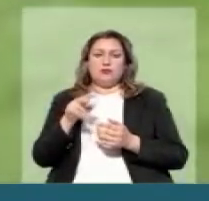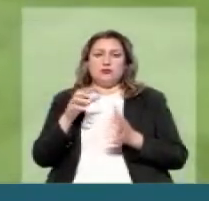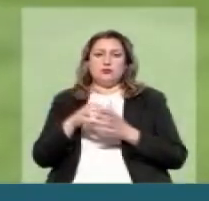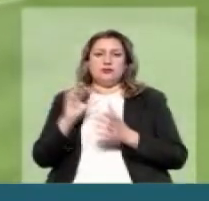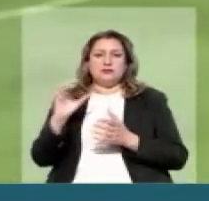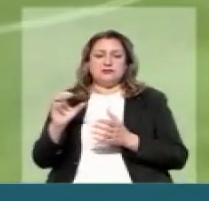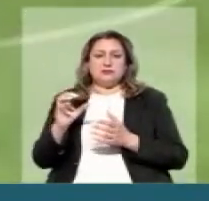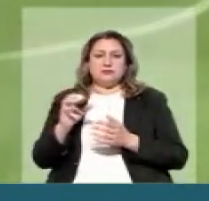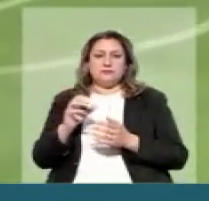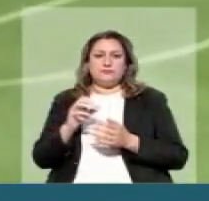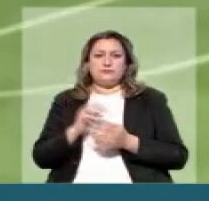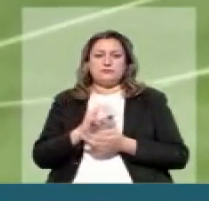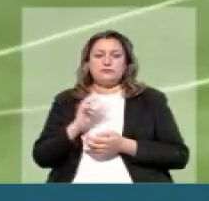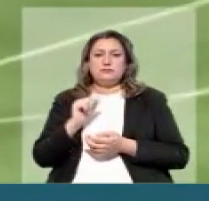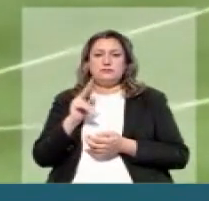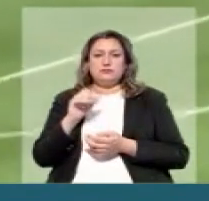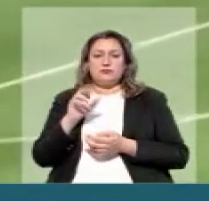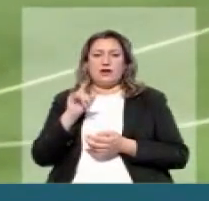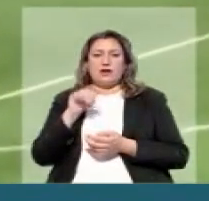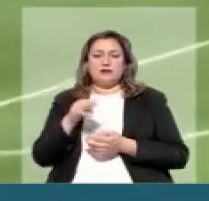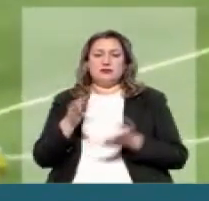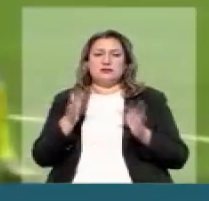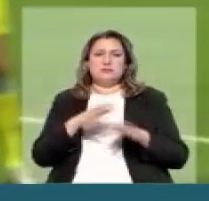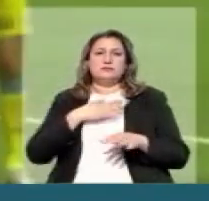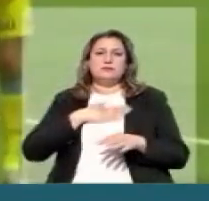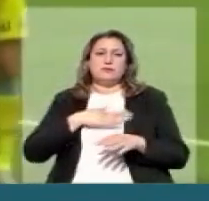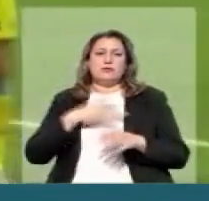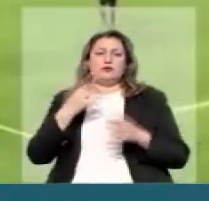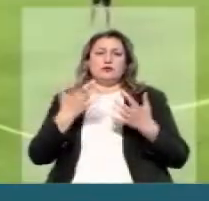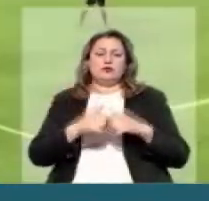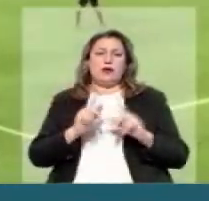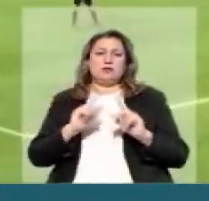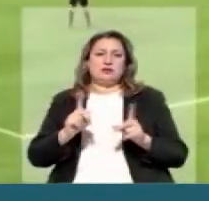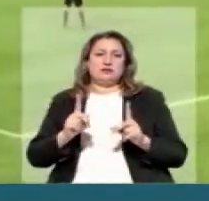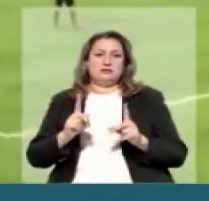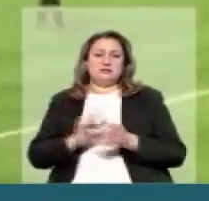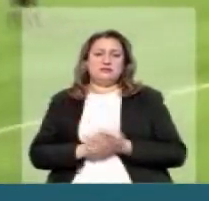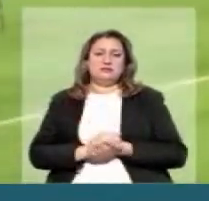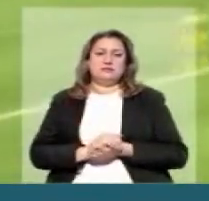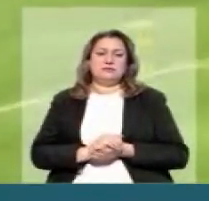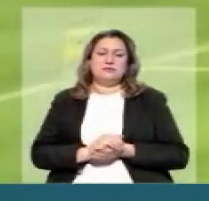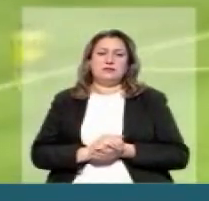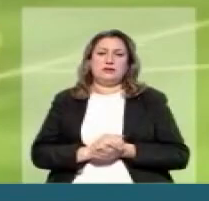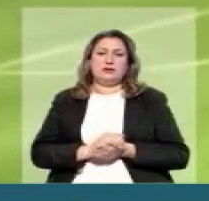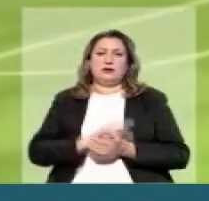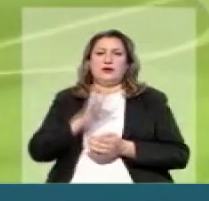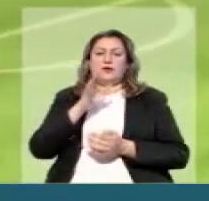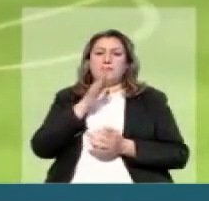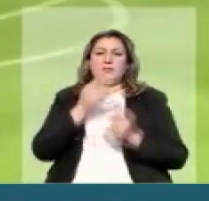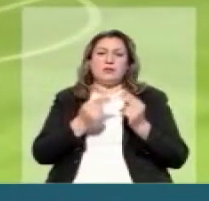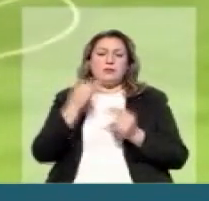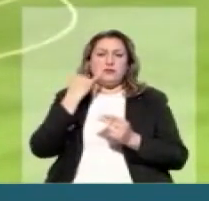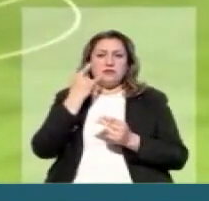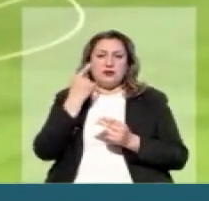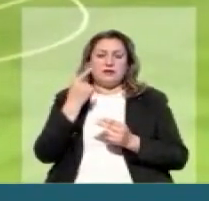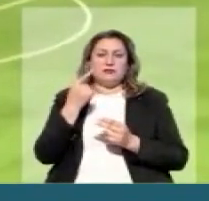барысында павлодарлық клубтан Дамир Марат 2-ші минутта есеп ашса, алматылық клубтан Еркебұлан Сейдахмет 24-ші минутта пенальтиден таразы